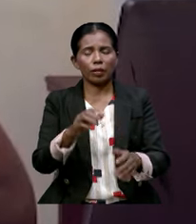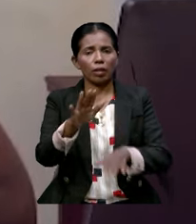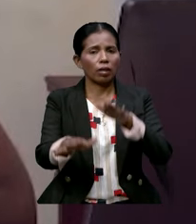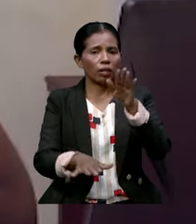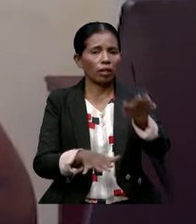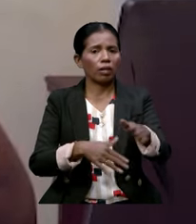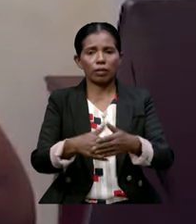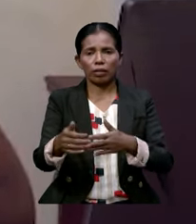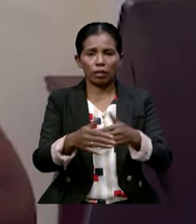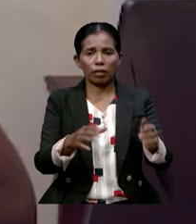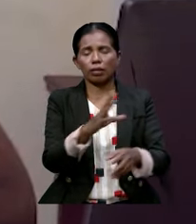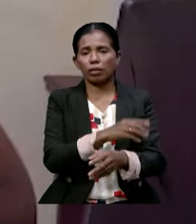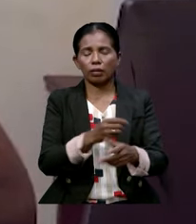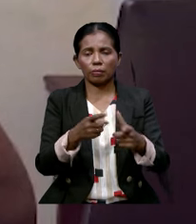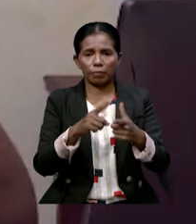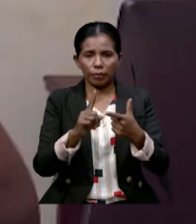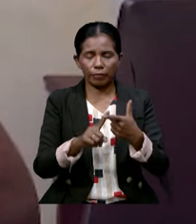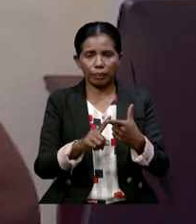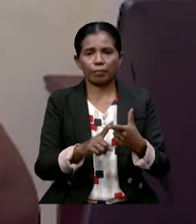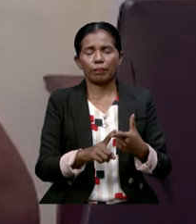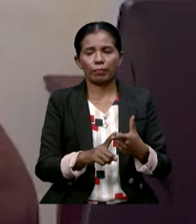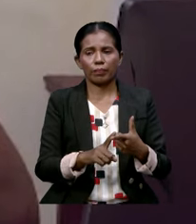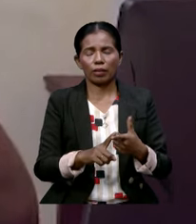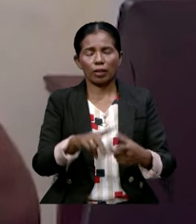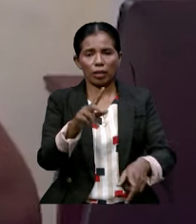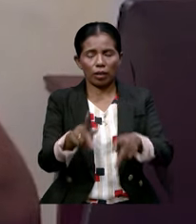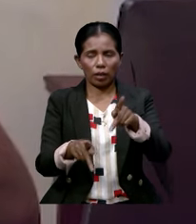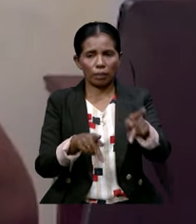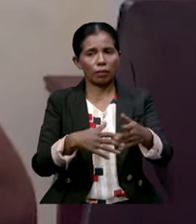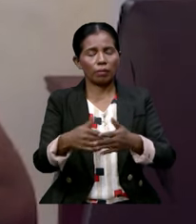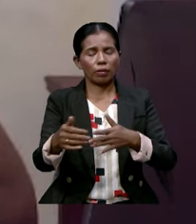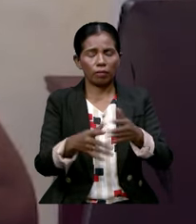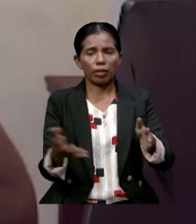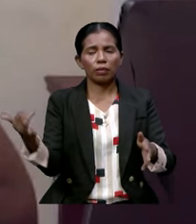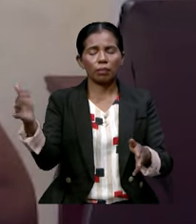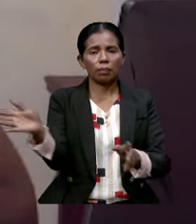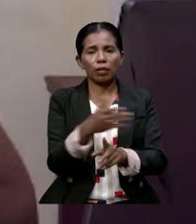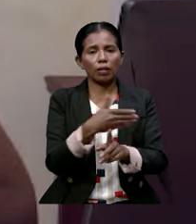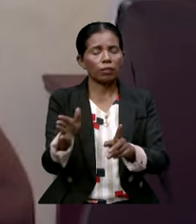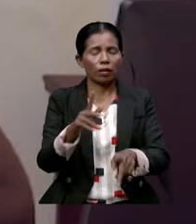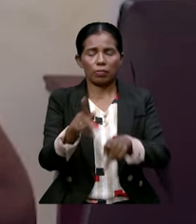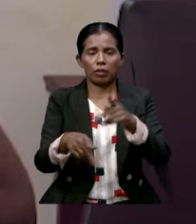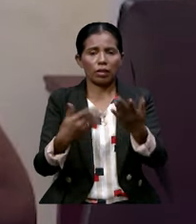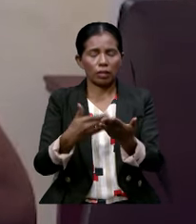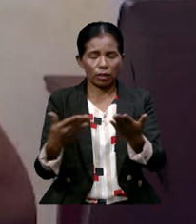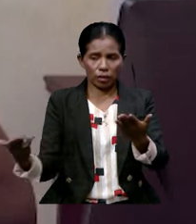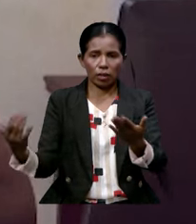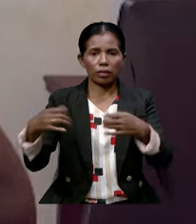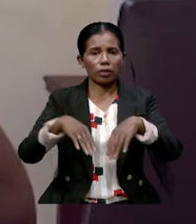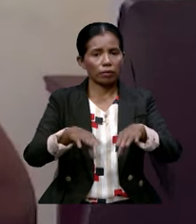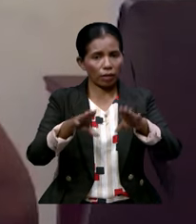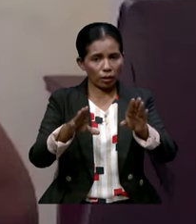sae, lori istraga kum dari bai-bai sirnya sesang, nebe orang serau sirfa heli stran